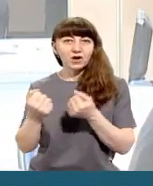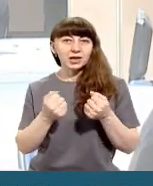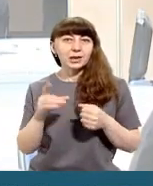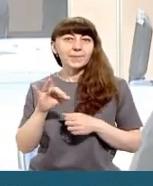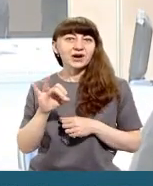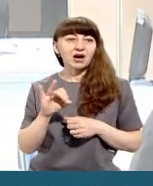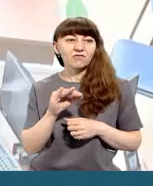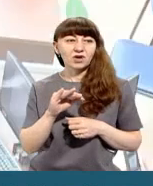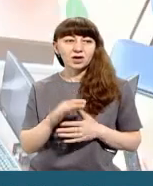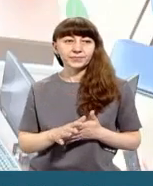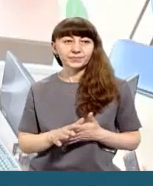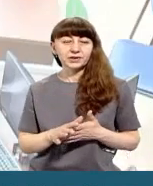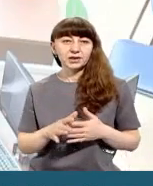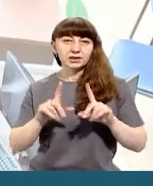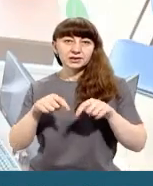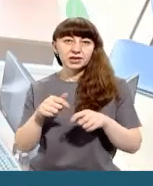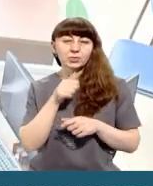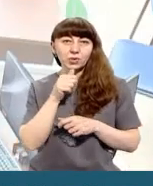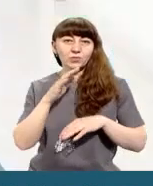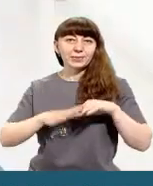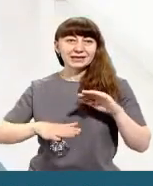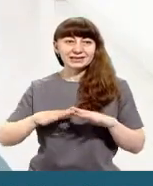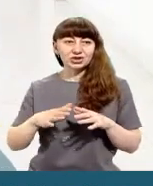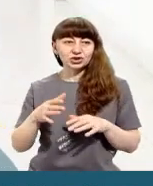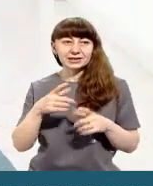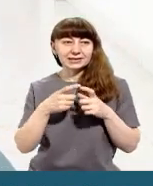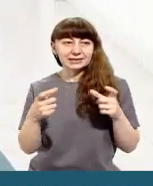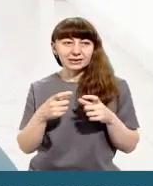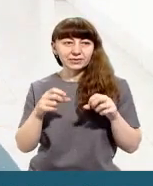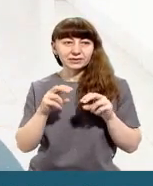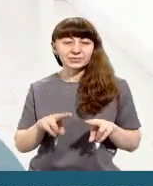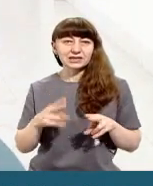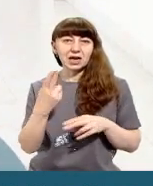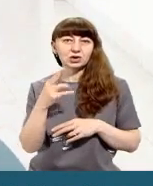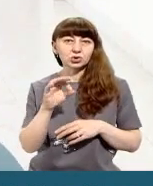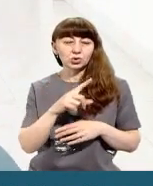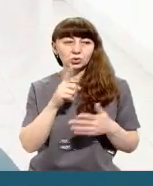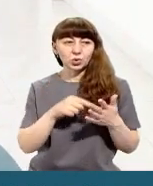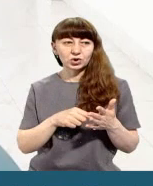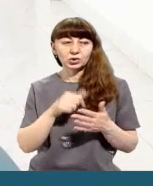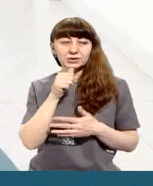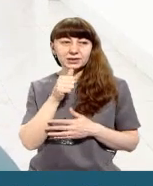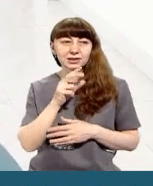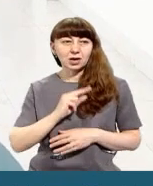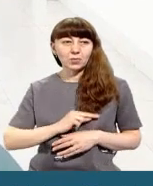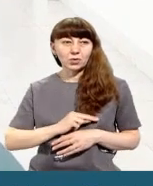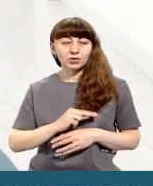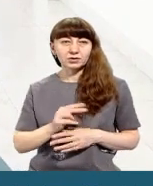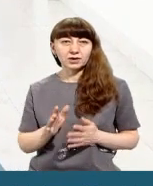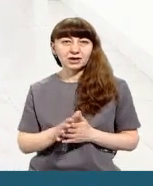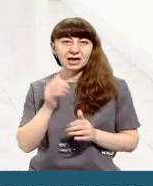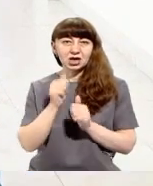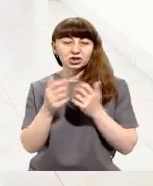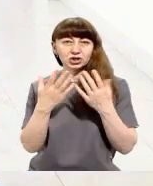прав офлайн, а также сдать пробный практический экзамен. Специализированный отдел по обслуживанию населения города Кустанай работает в будние